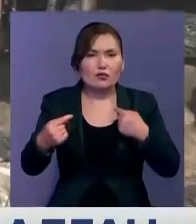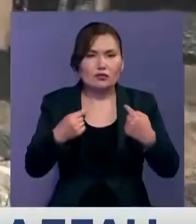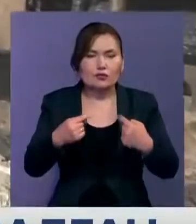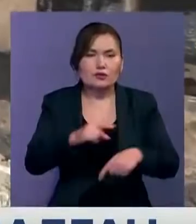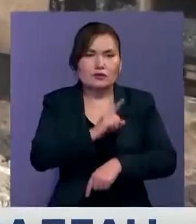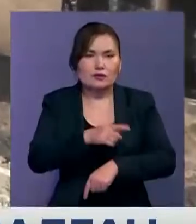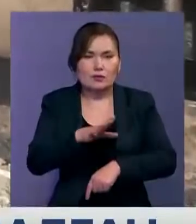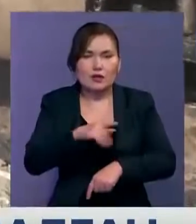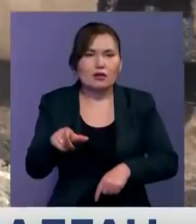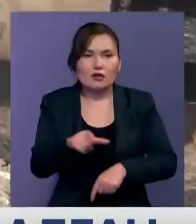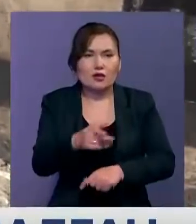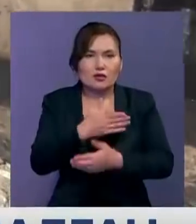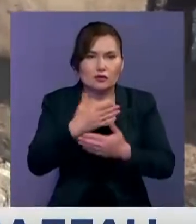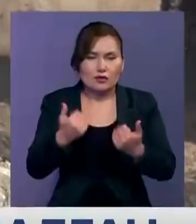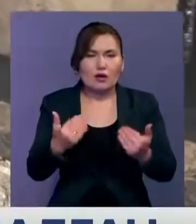түсетін.